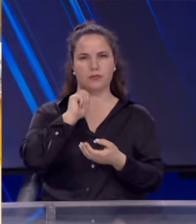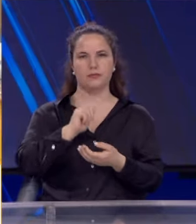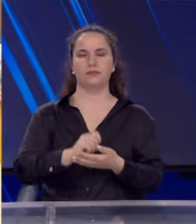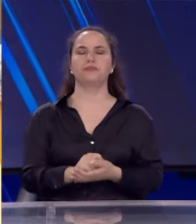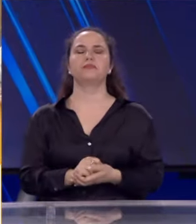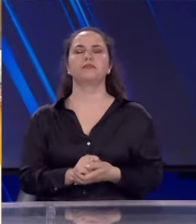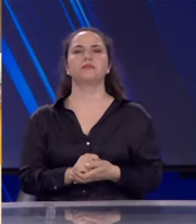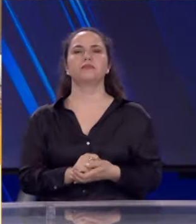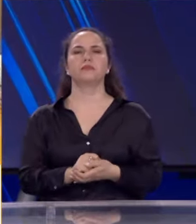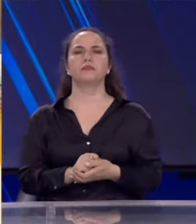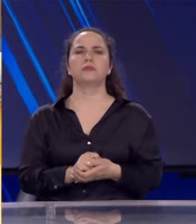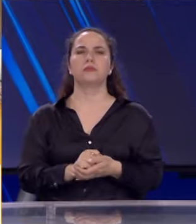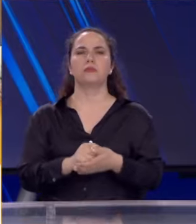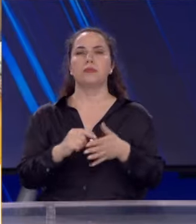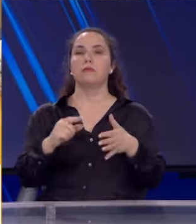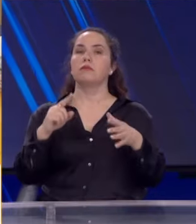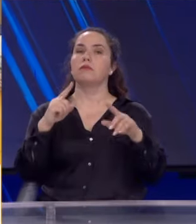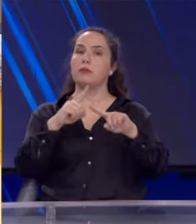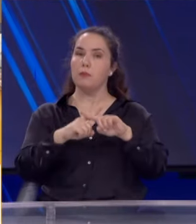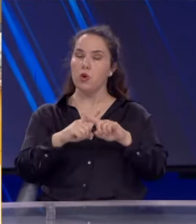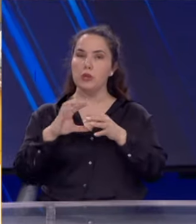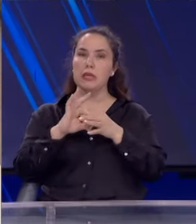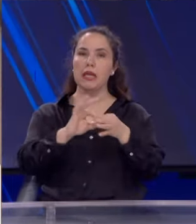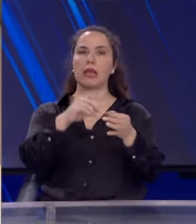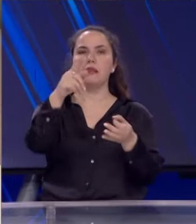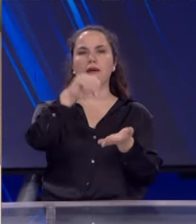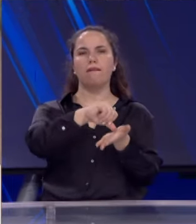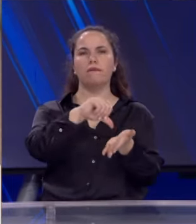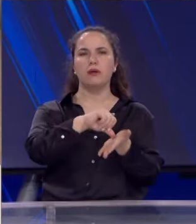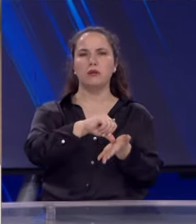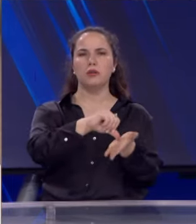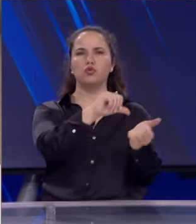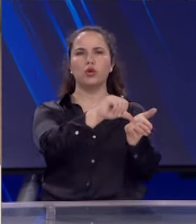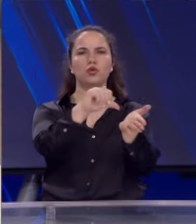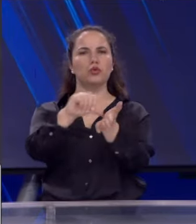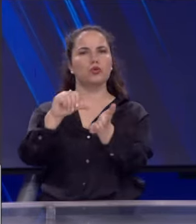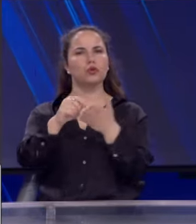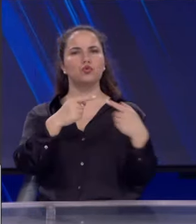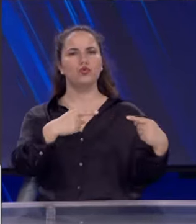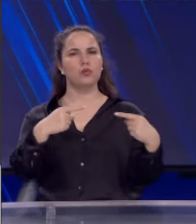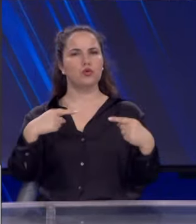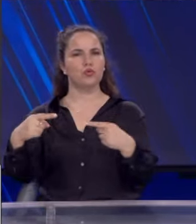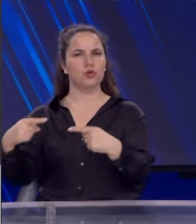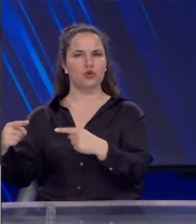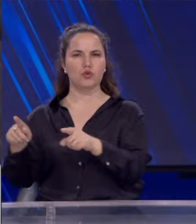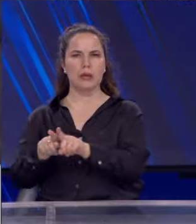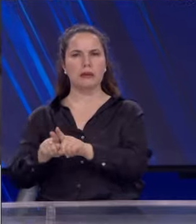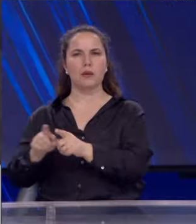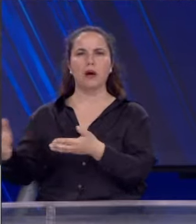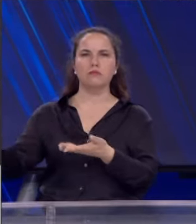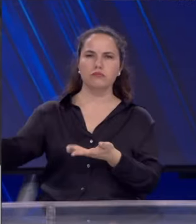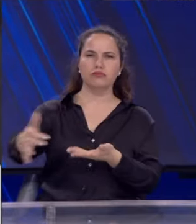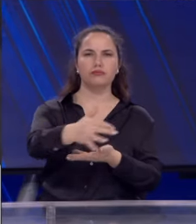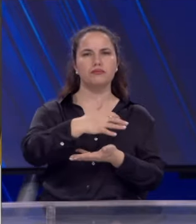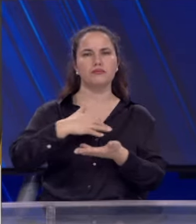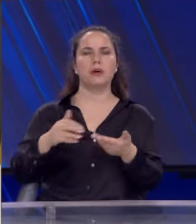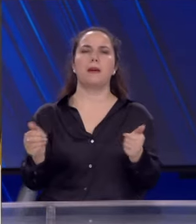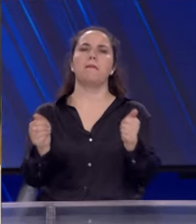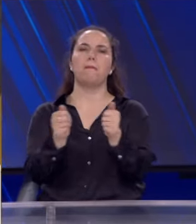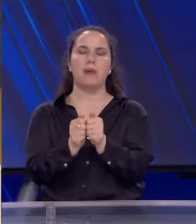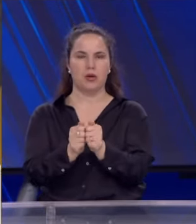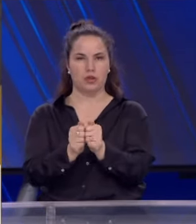Në varësi të vendit se ku jetojnë qytetarët, aty do të marrin dhe pensionin e tyre duke i bashkuar vitet e punës, si në Shqipëri edhe në Itali. Kjo